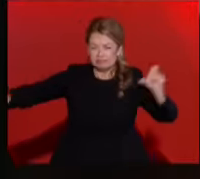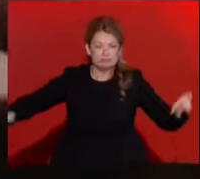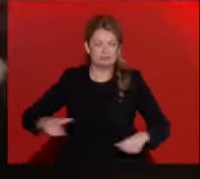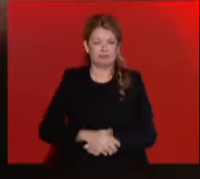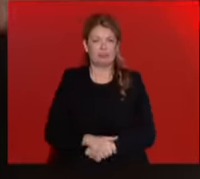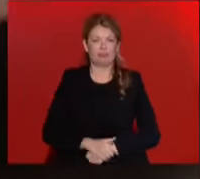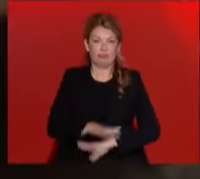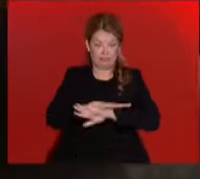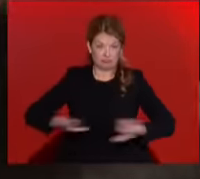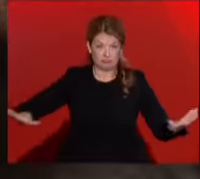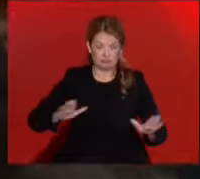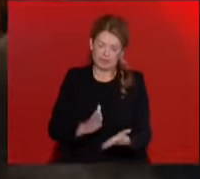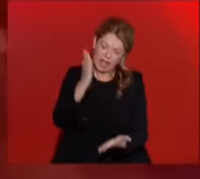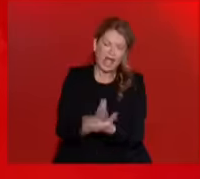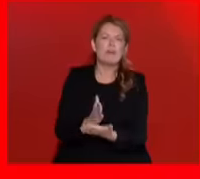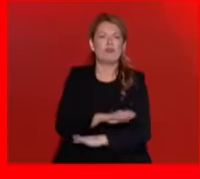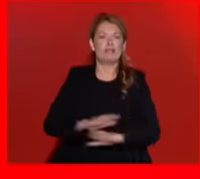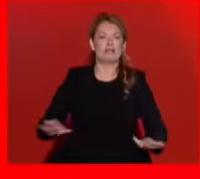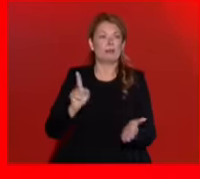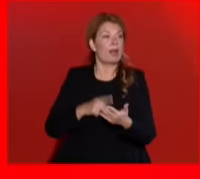Ας το πάρουν απόφαση λοιπόν